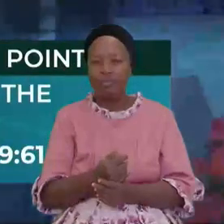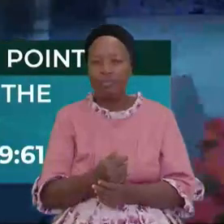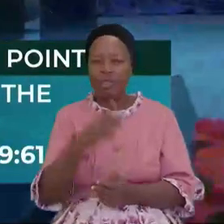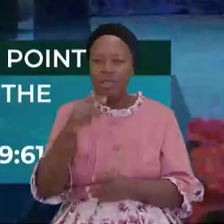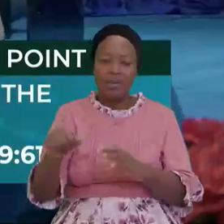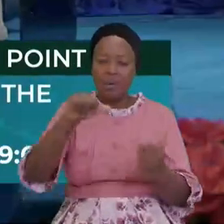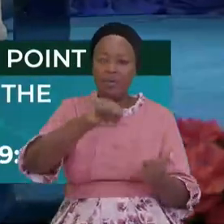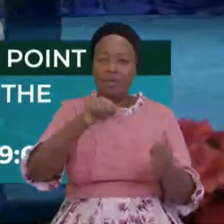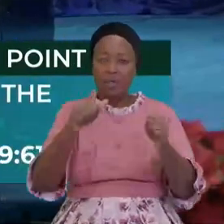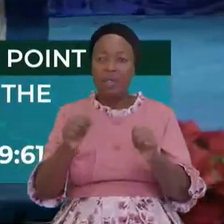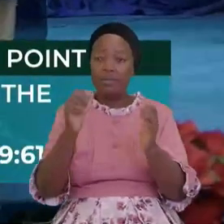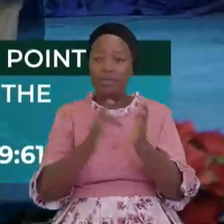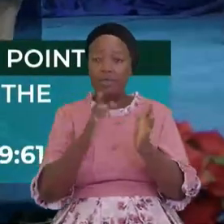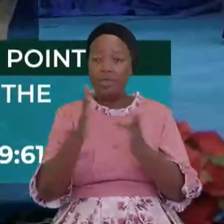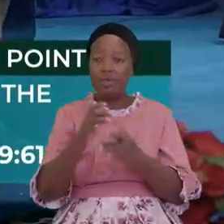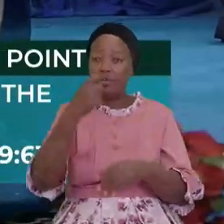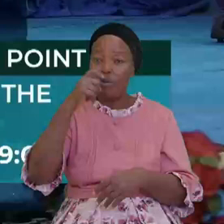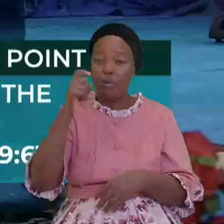Parce qu'il a réalisé